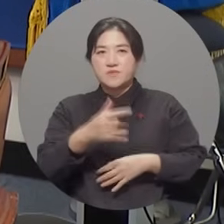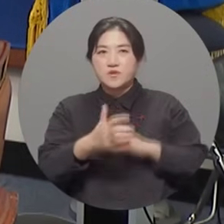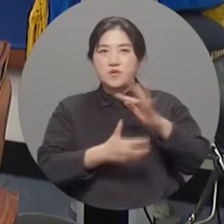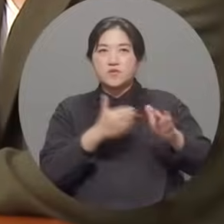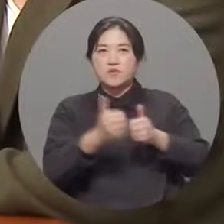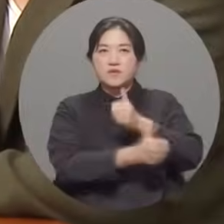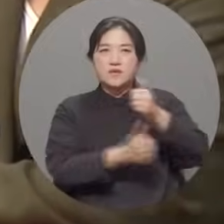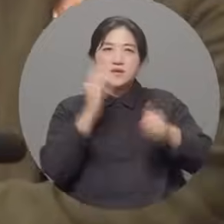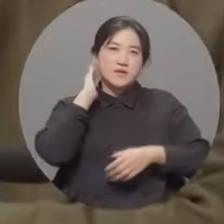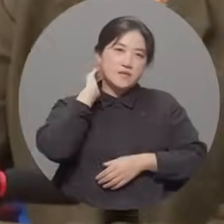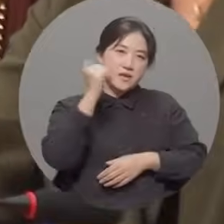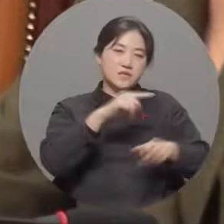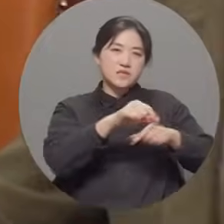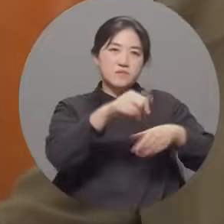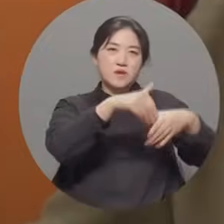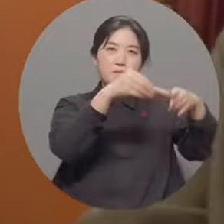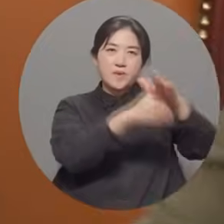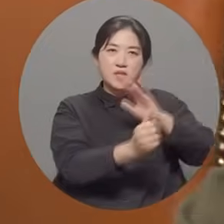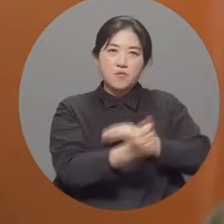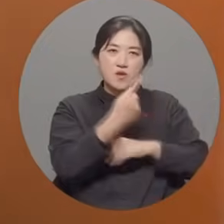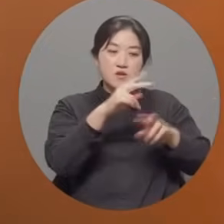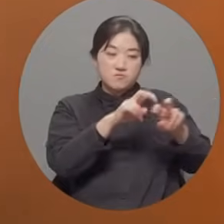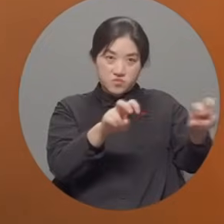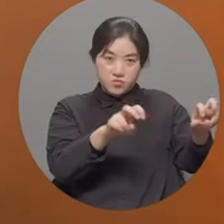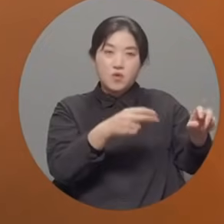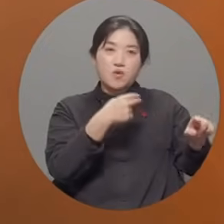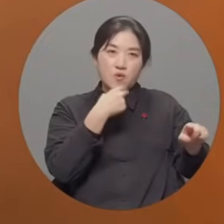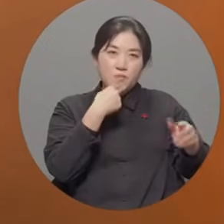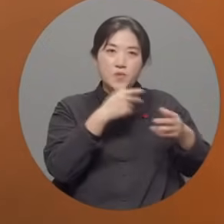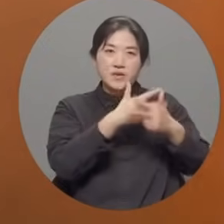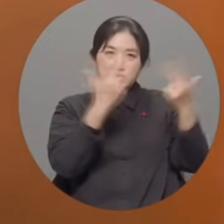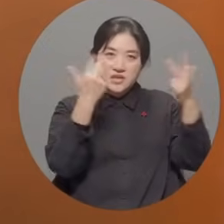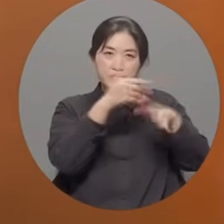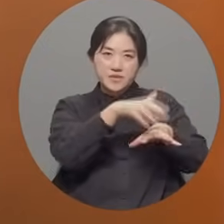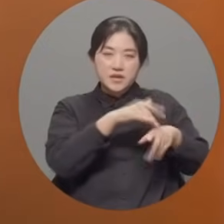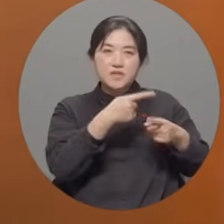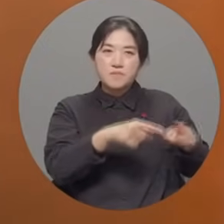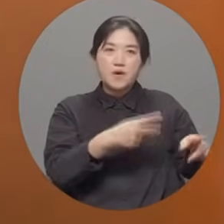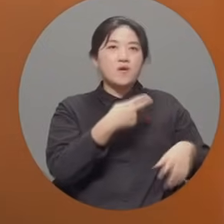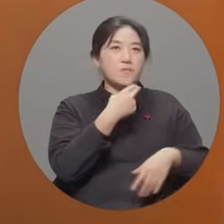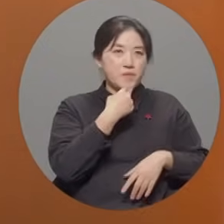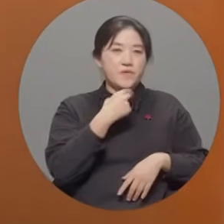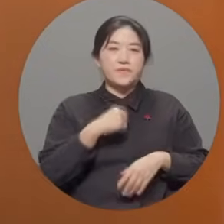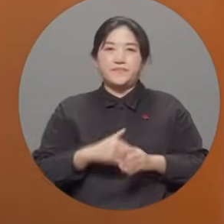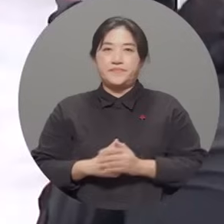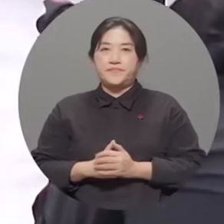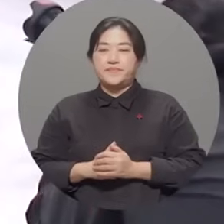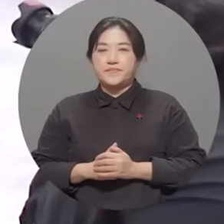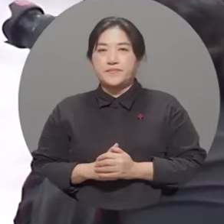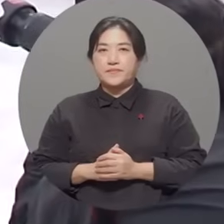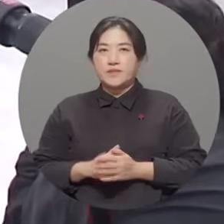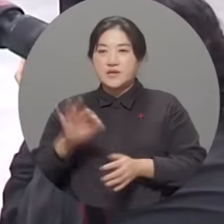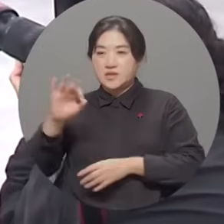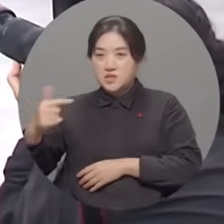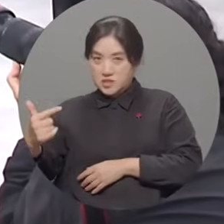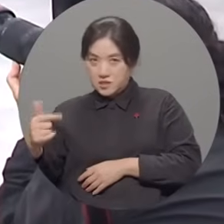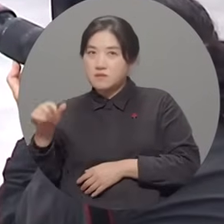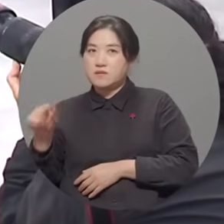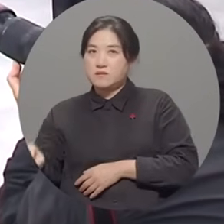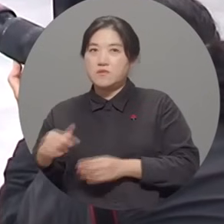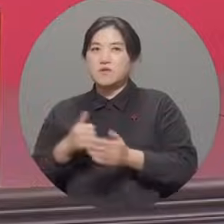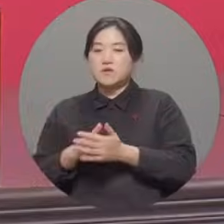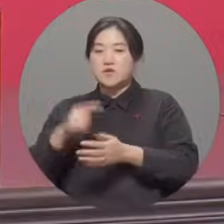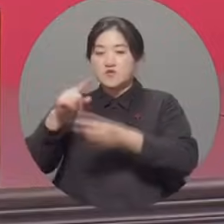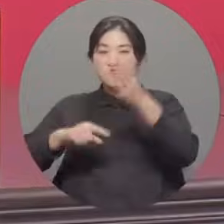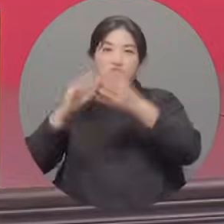혁신위는 대선과 지방선거 패배의 원인 분석과 이재명 대표 체제에 대한 평가는 하지 않았습니다. 이뇨한 혁신위 역시